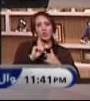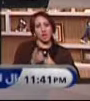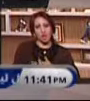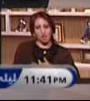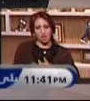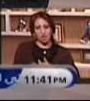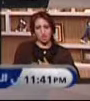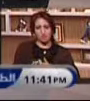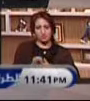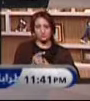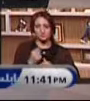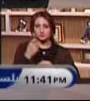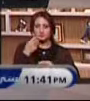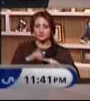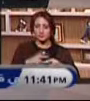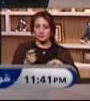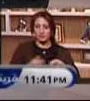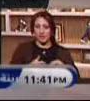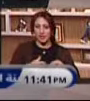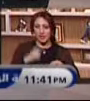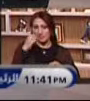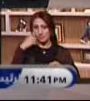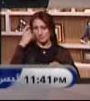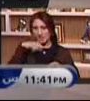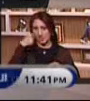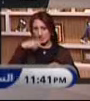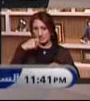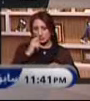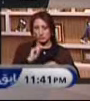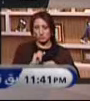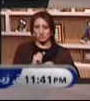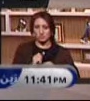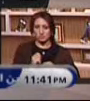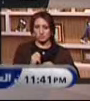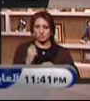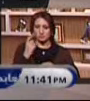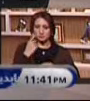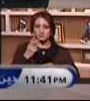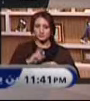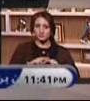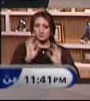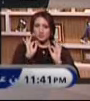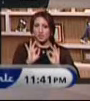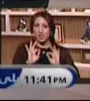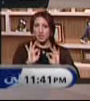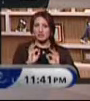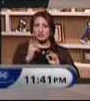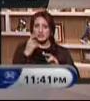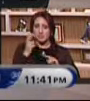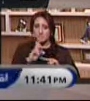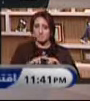الى قساوه القلب هل قساوه القلب مولانا هي ملكه عند بعض الناس ام يغذيها